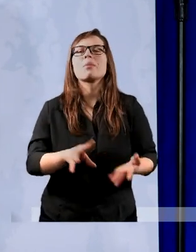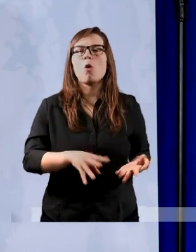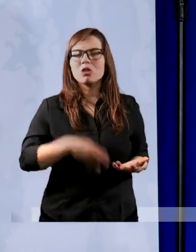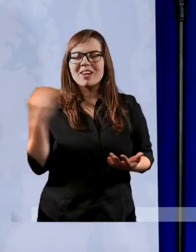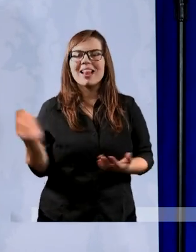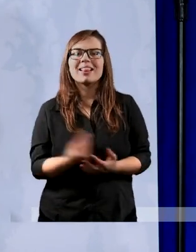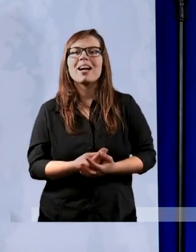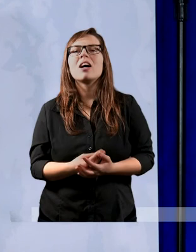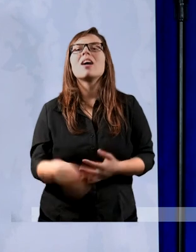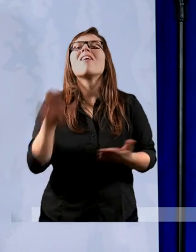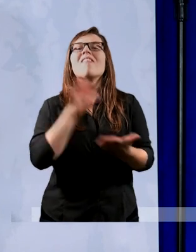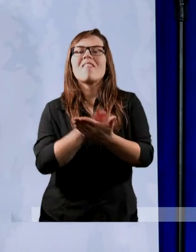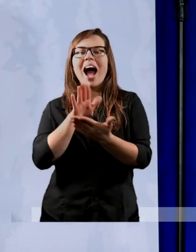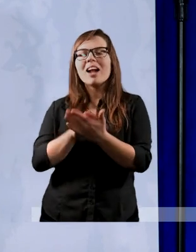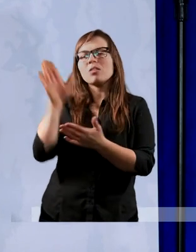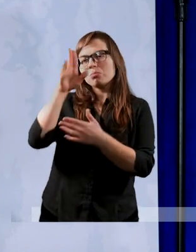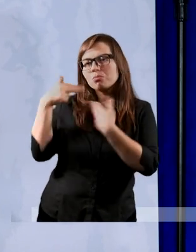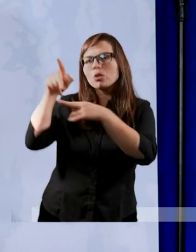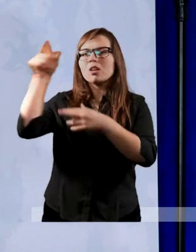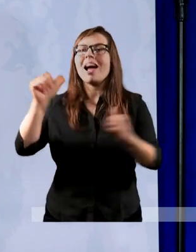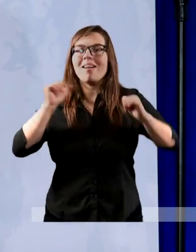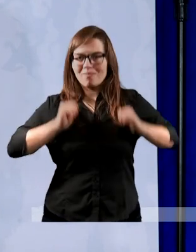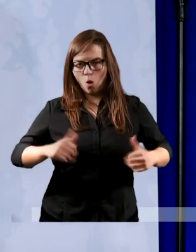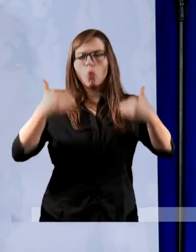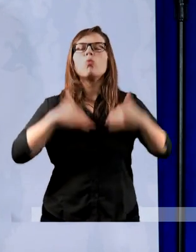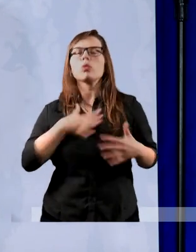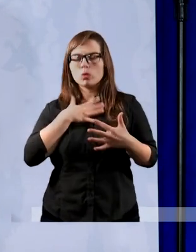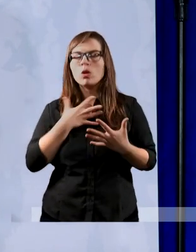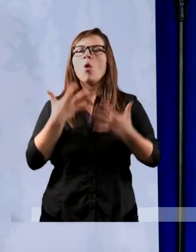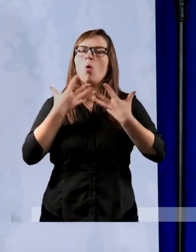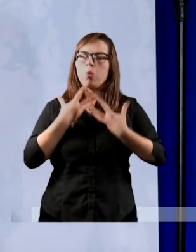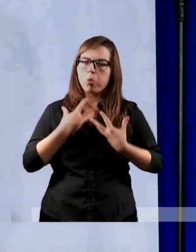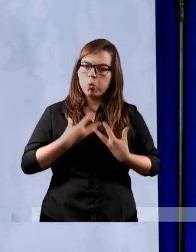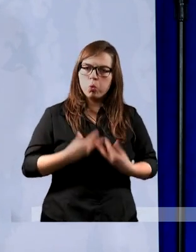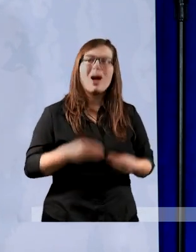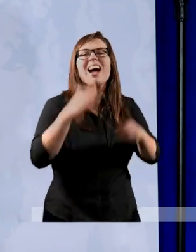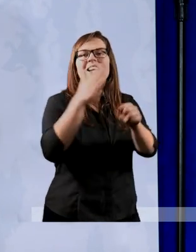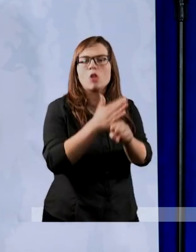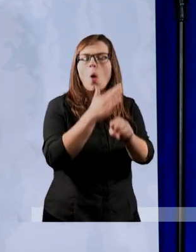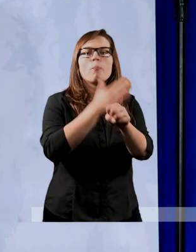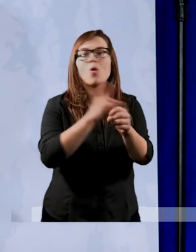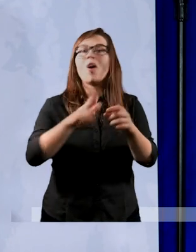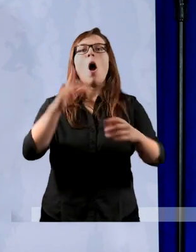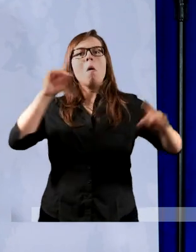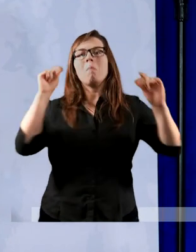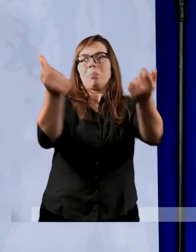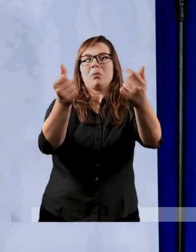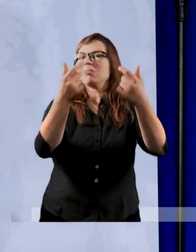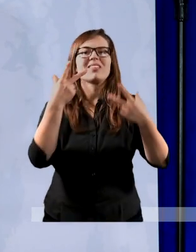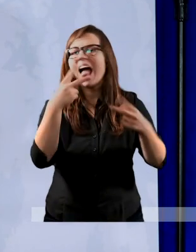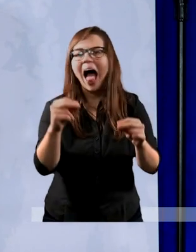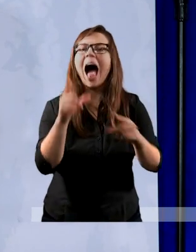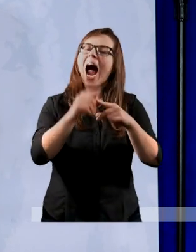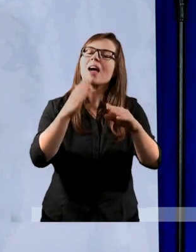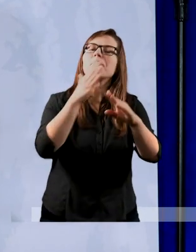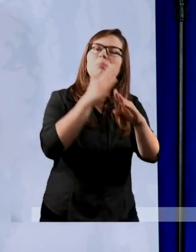Święte, ufając Bogu, ten spokój w sobie odnajdziecie. On przyjdzie stopniowo, nie z dnia na dzień, ale przyjdzie